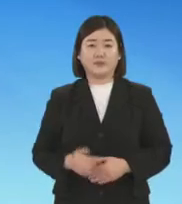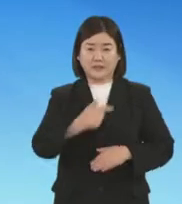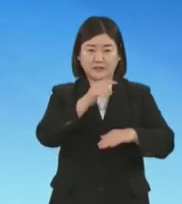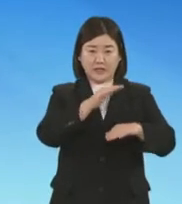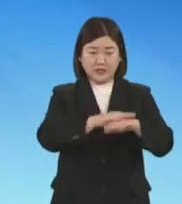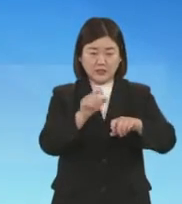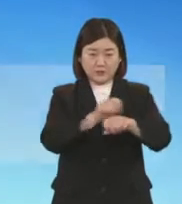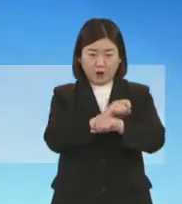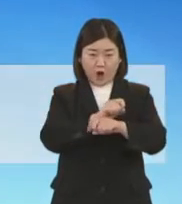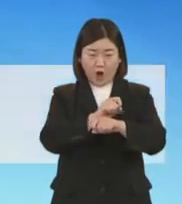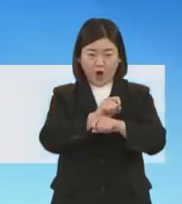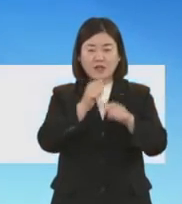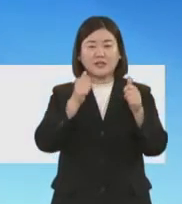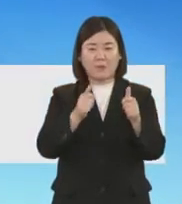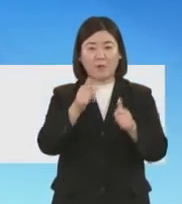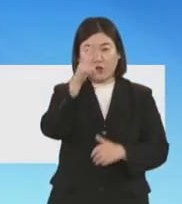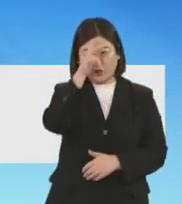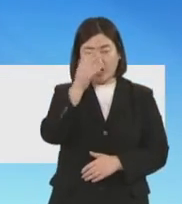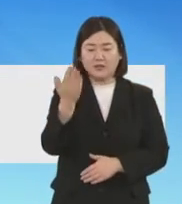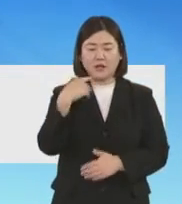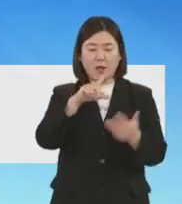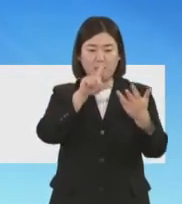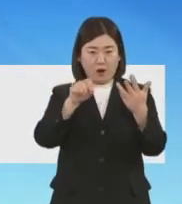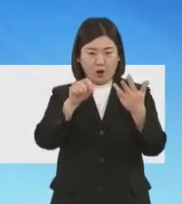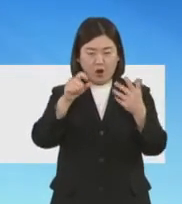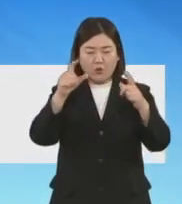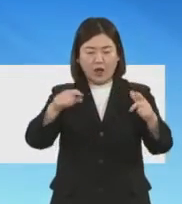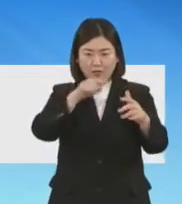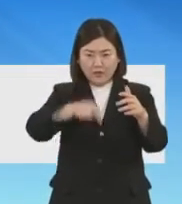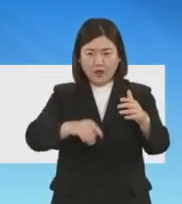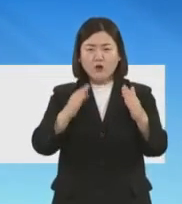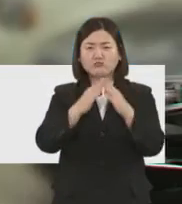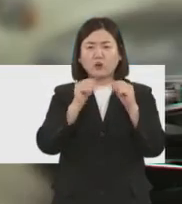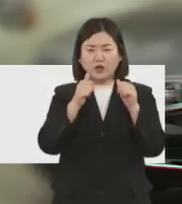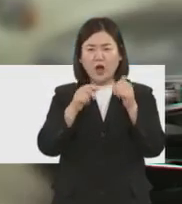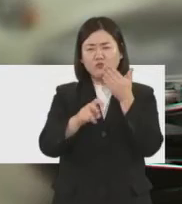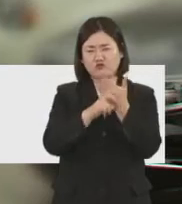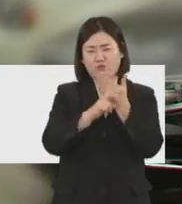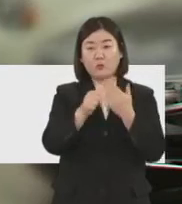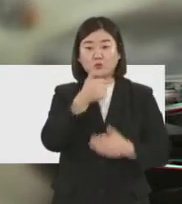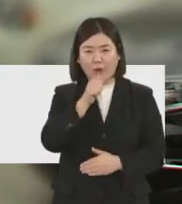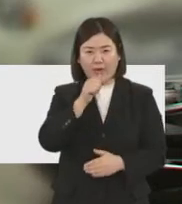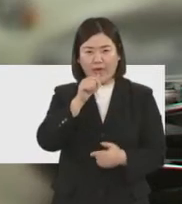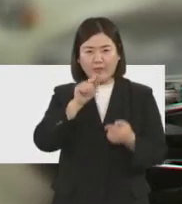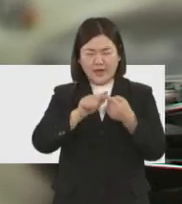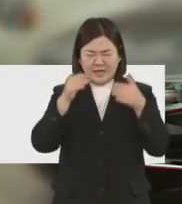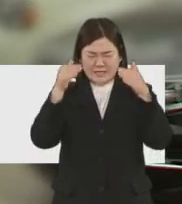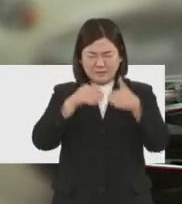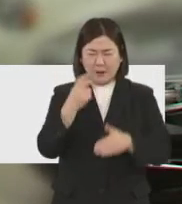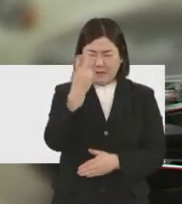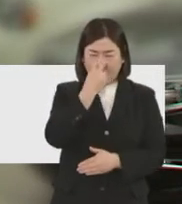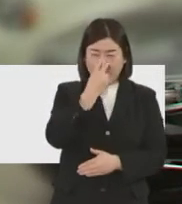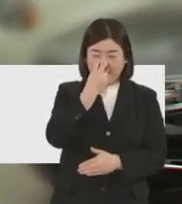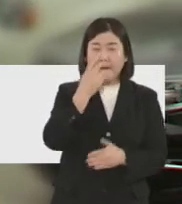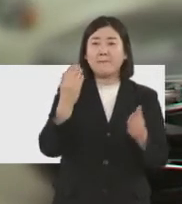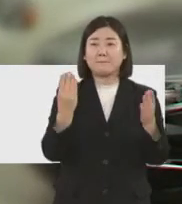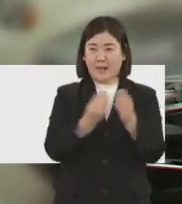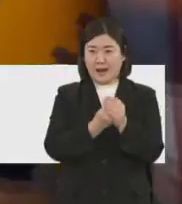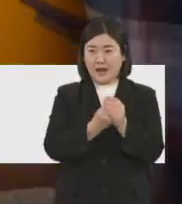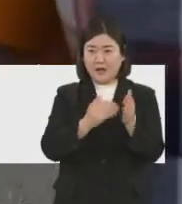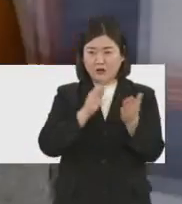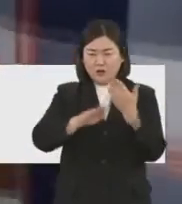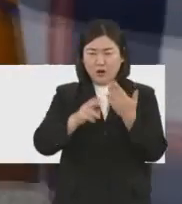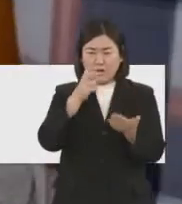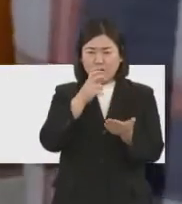대전시 특별사법경찰이 지난 8월부터 관내 부동산 불법 중개행위에 대한 집중 단속을 벌여